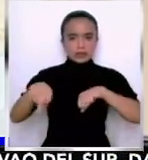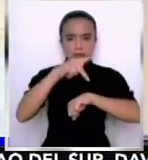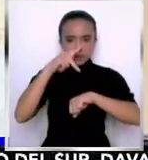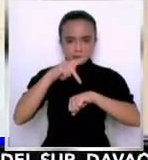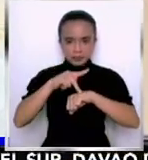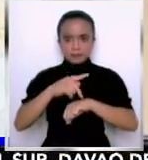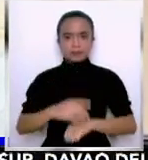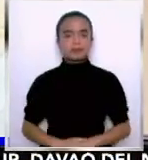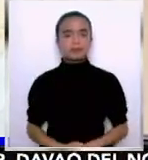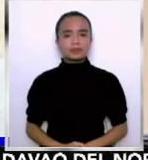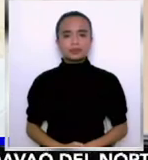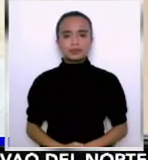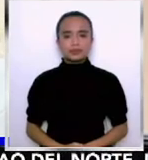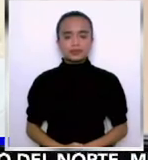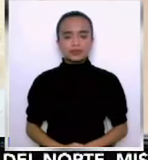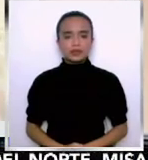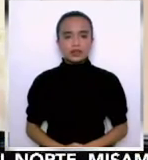community